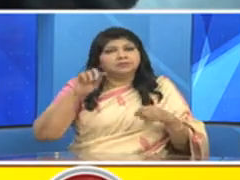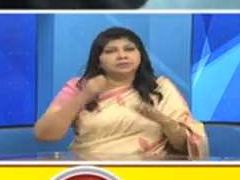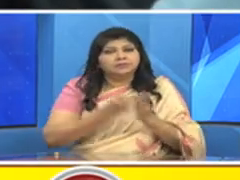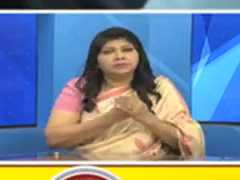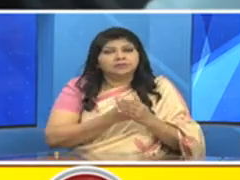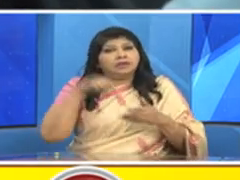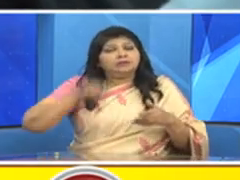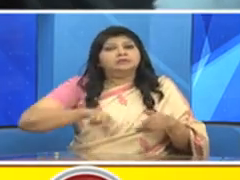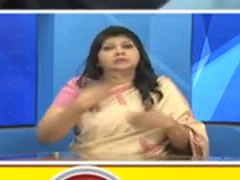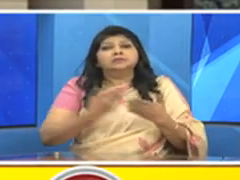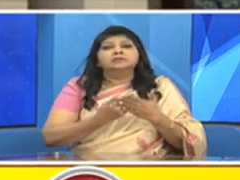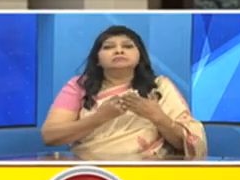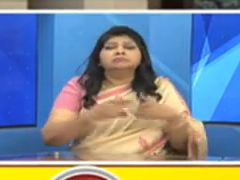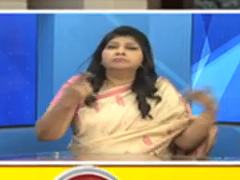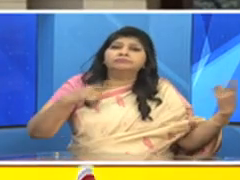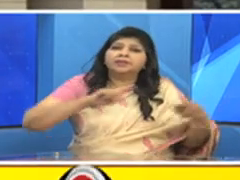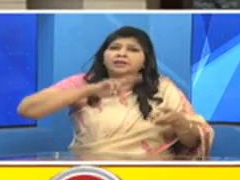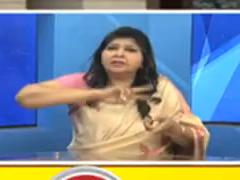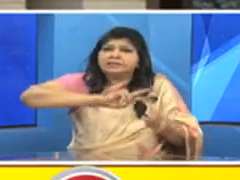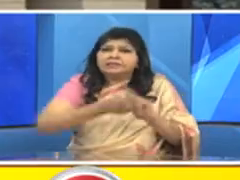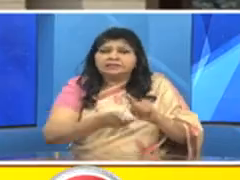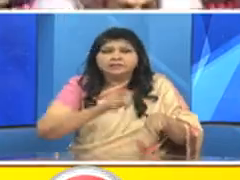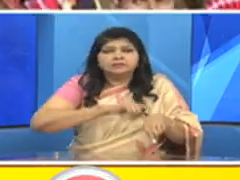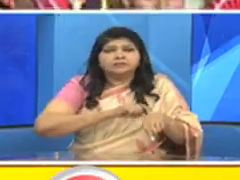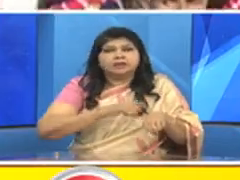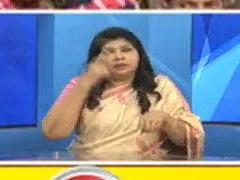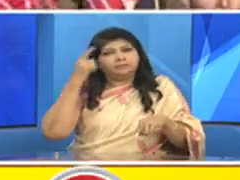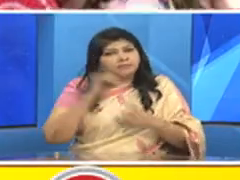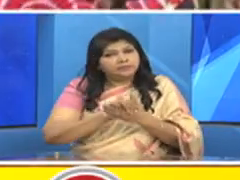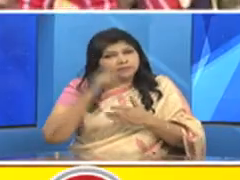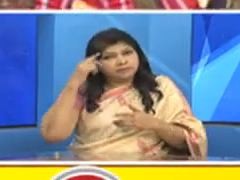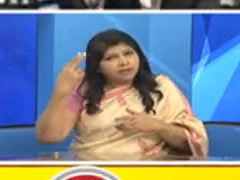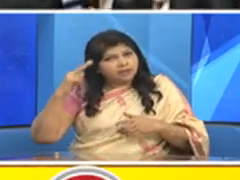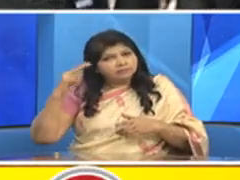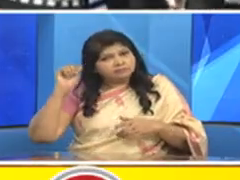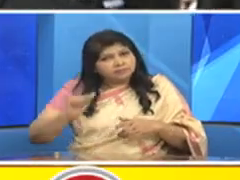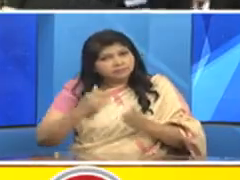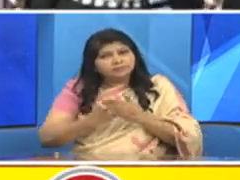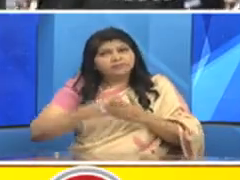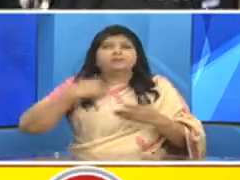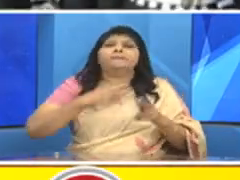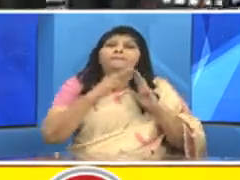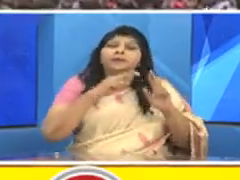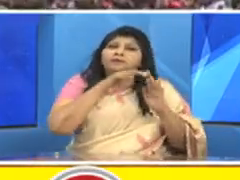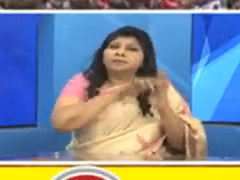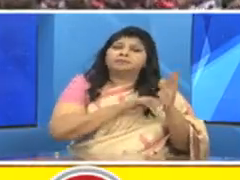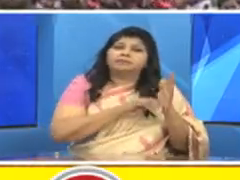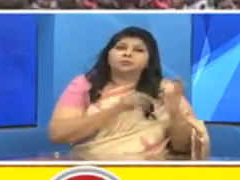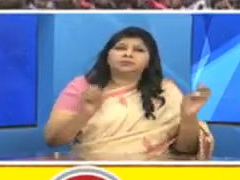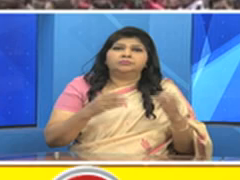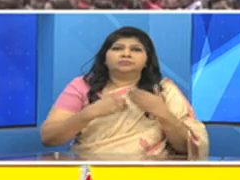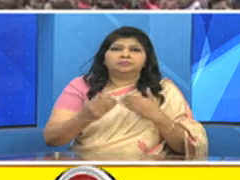और इसलिए एक अलग समय तय करके आज आपसे मन की बात कर रहा हूँ।